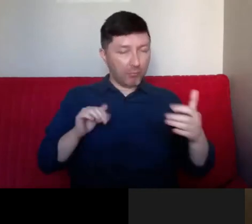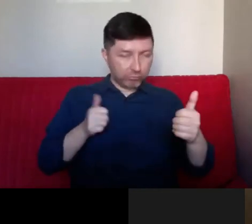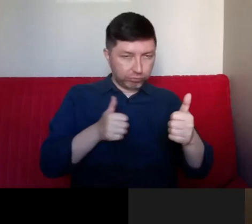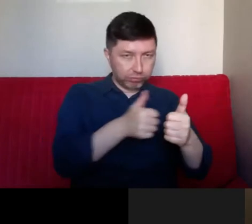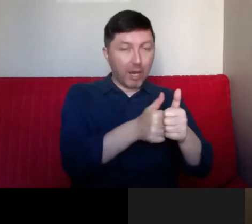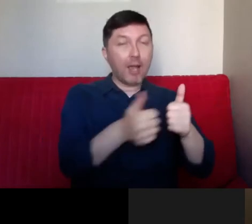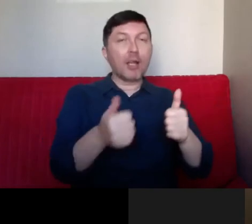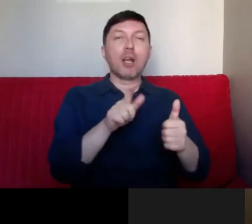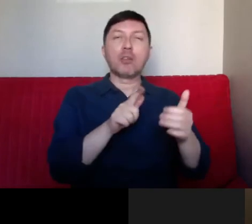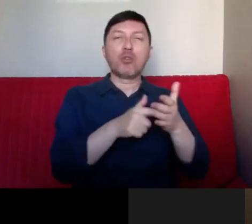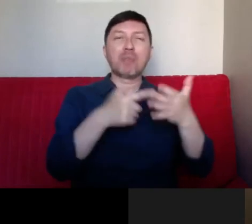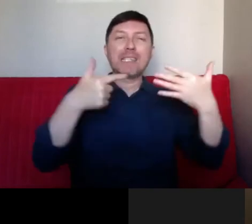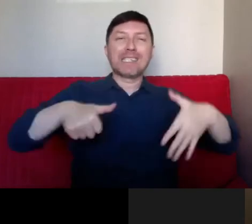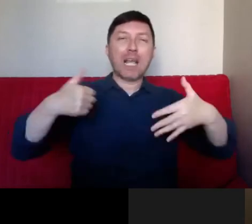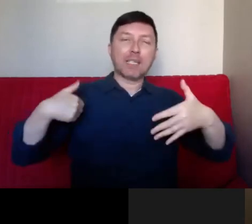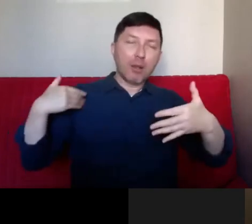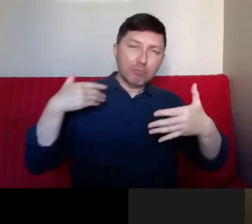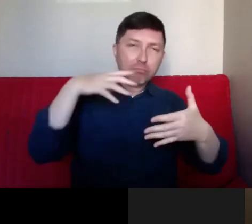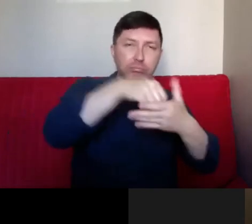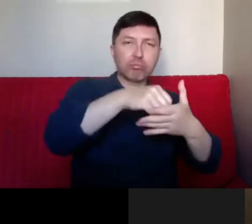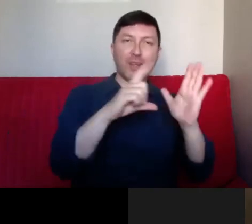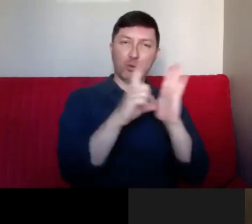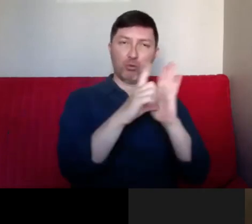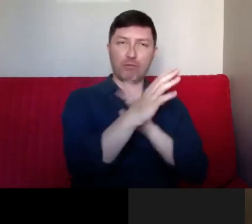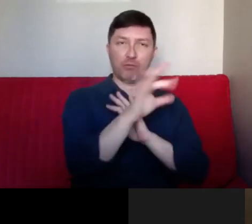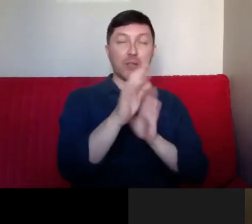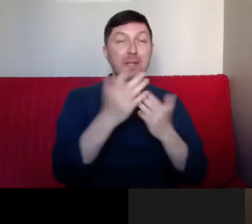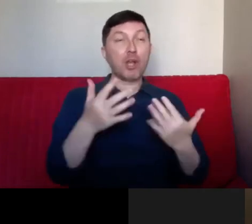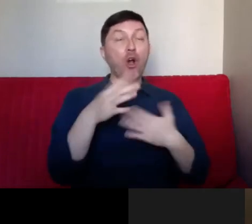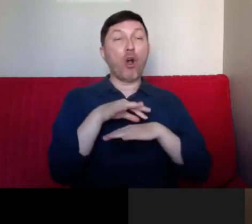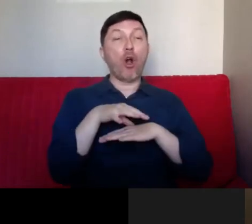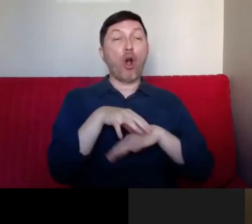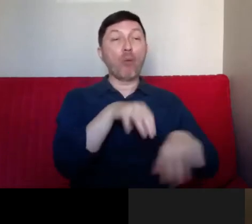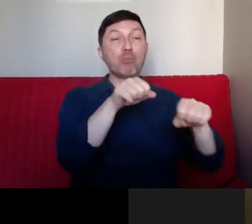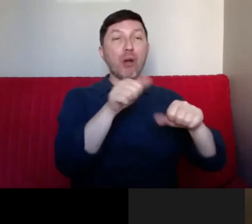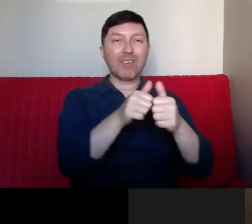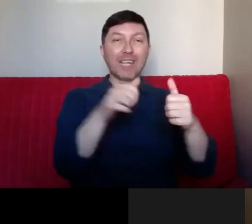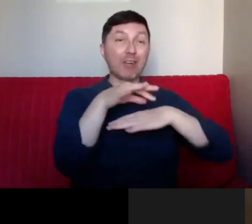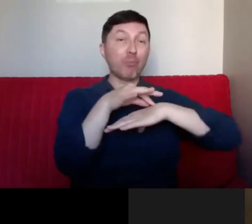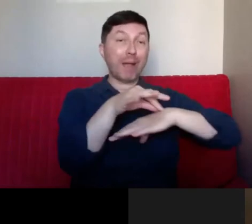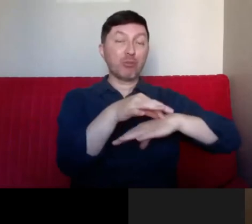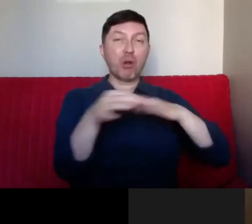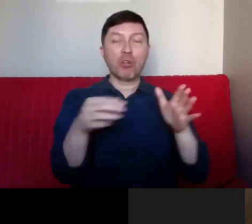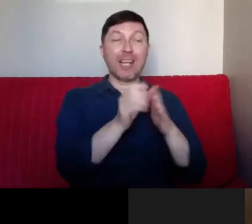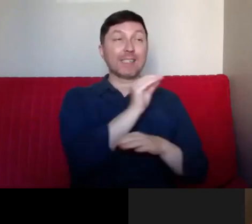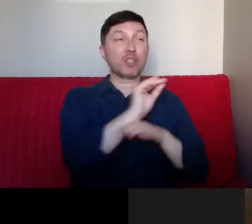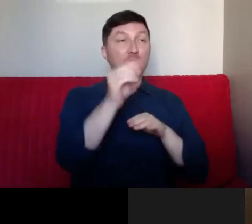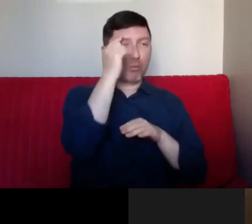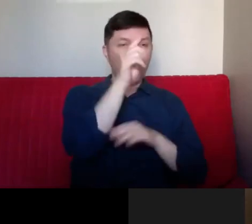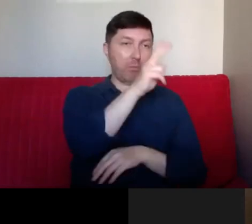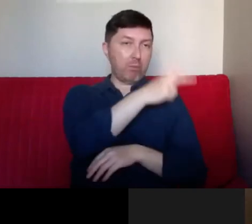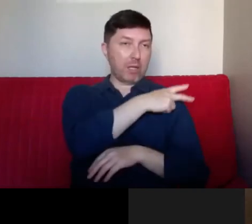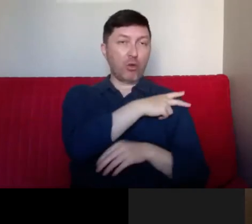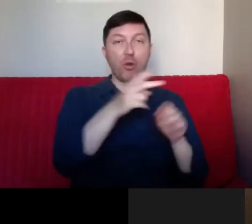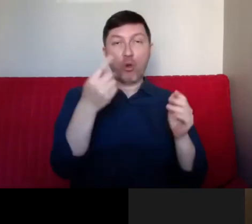L'emploi accompagné, c'est une sécurité pour l'employeur, pour l'entreprise, c'est une sécurité d'accompagnement